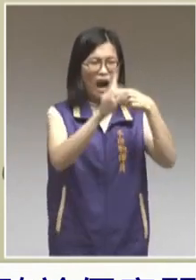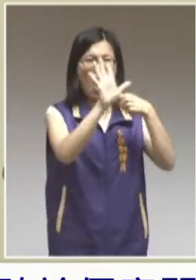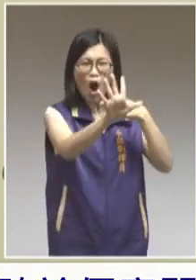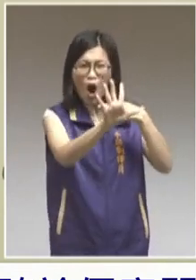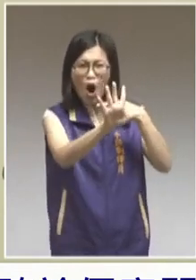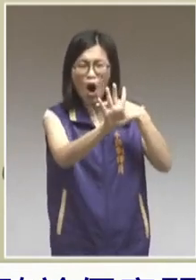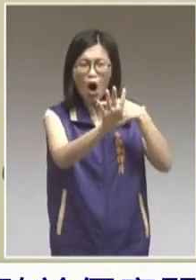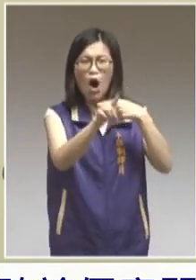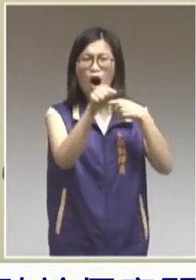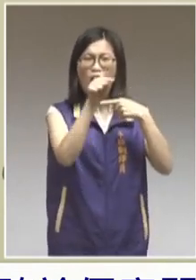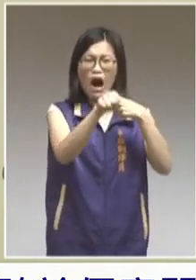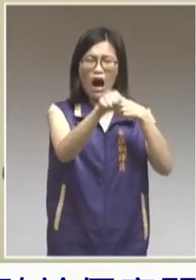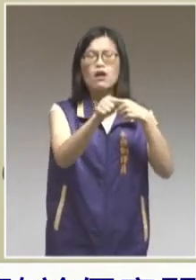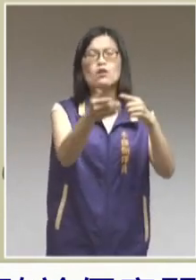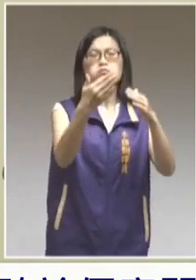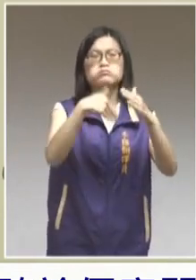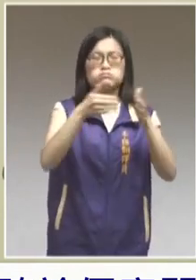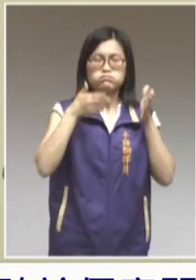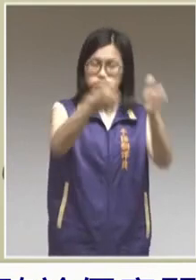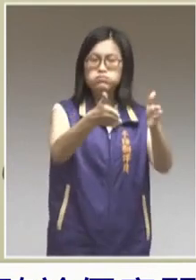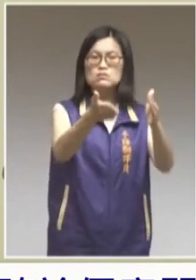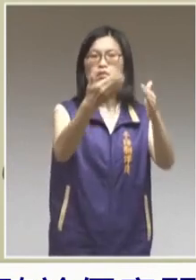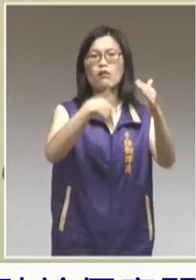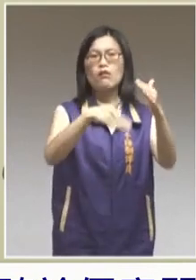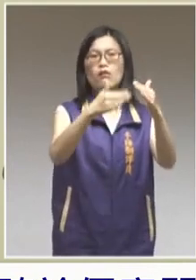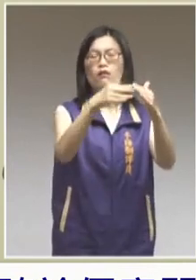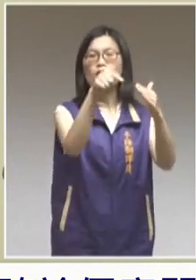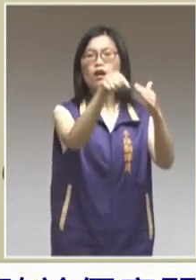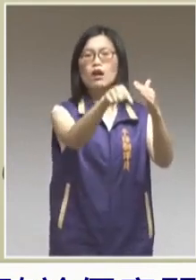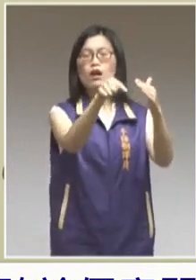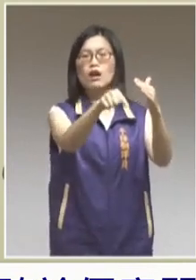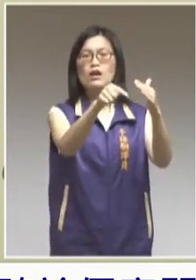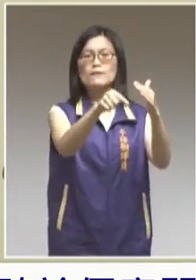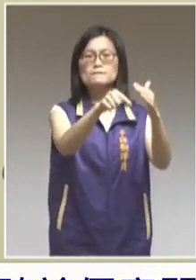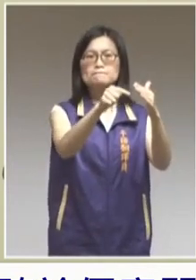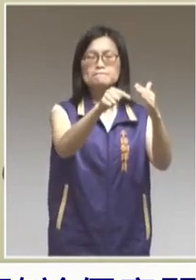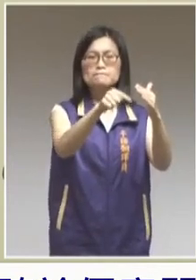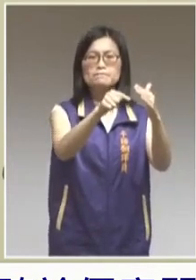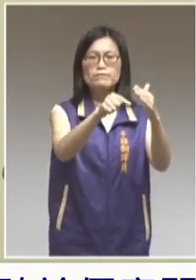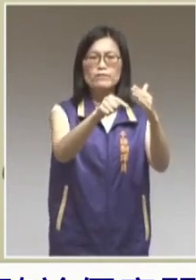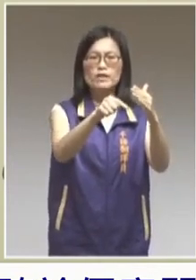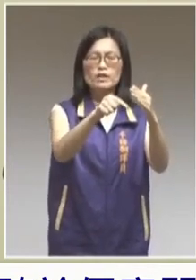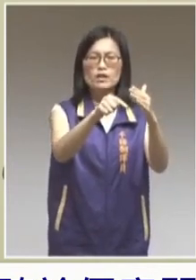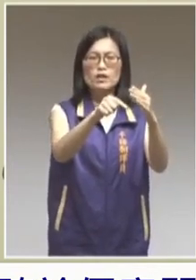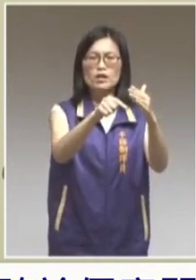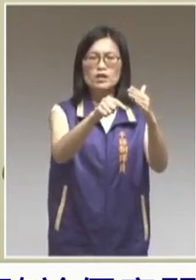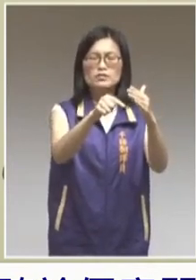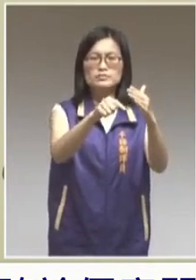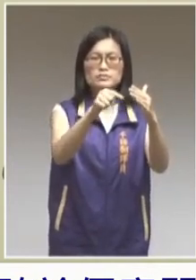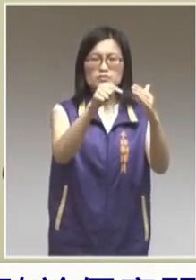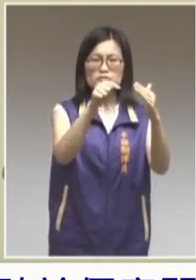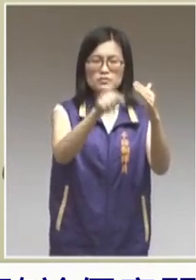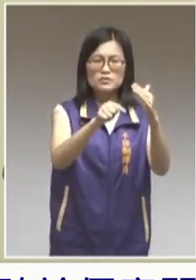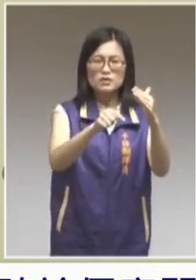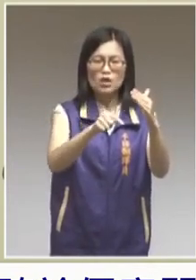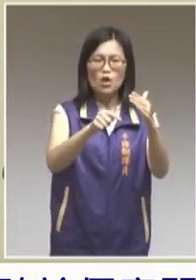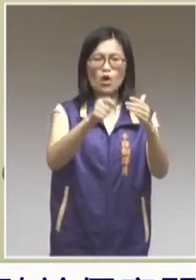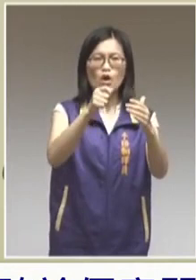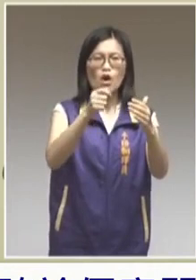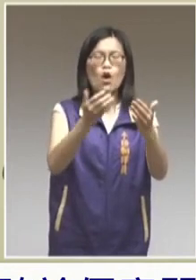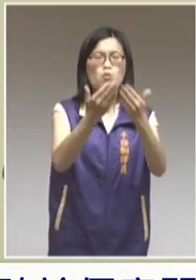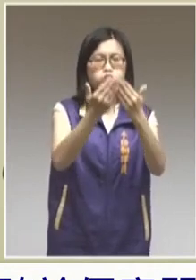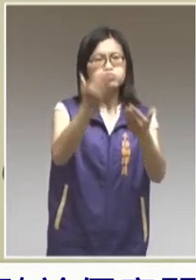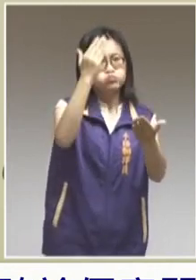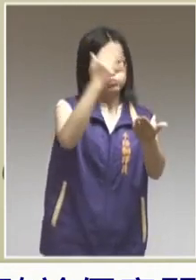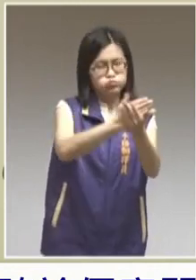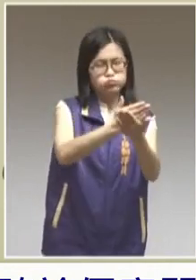会针对这个学校来进行这个相关的停班停课相关